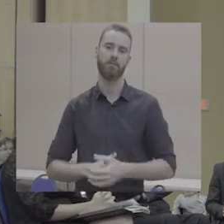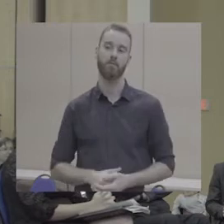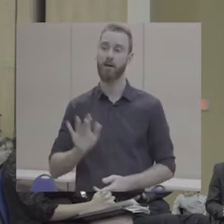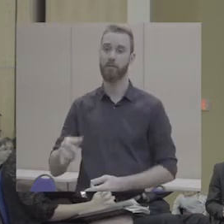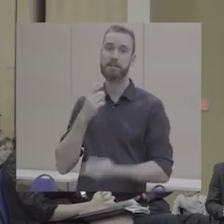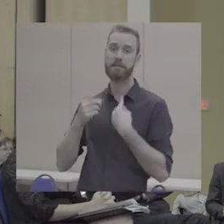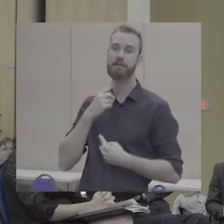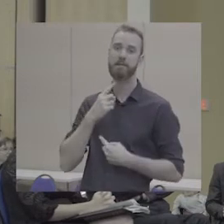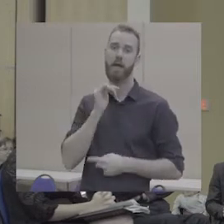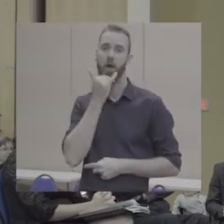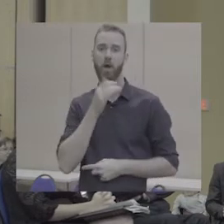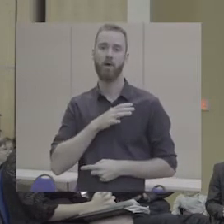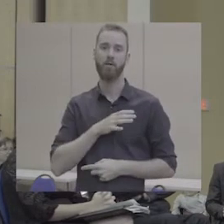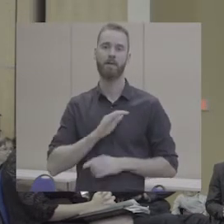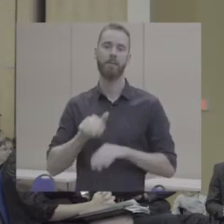exposé.